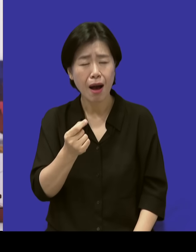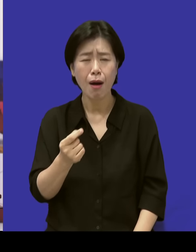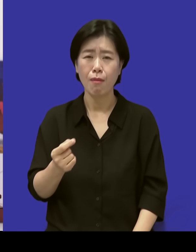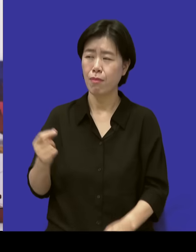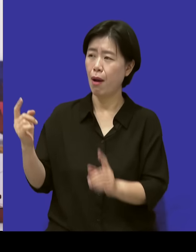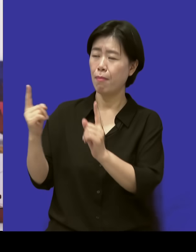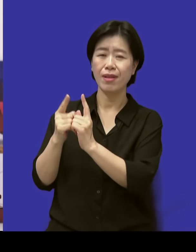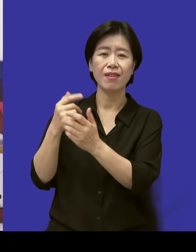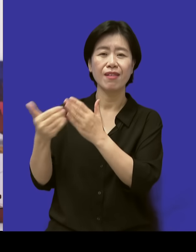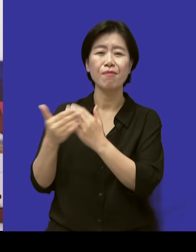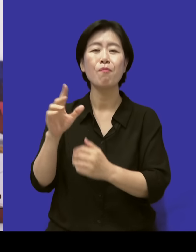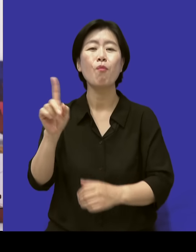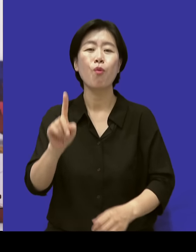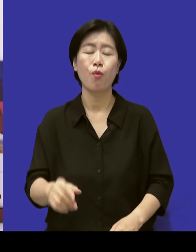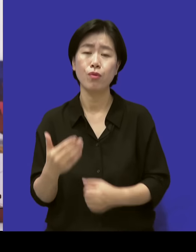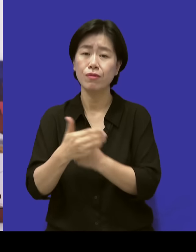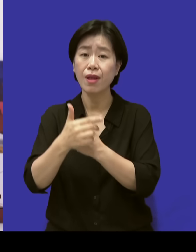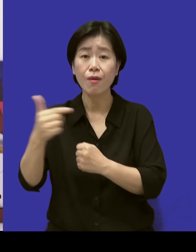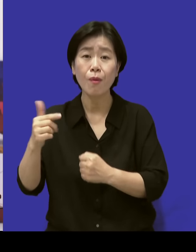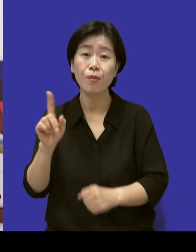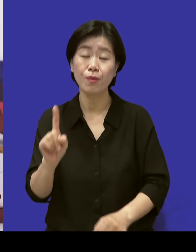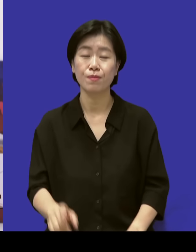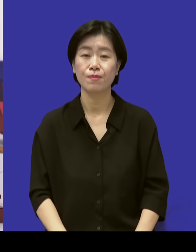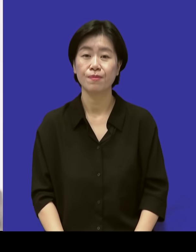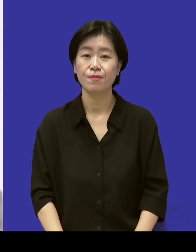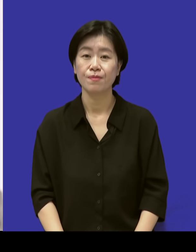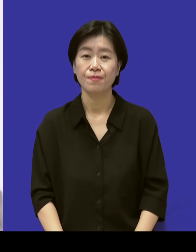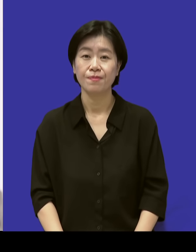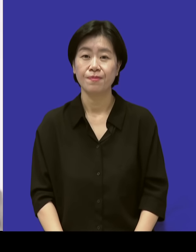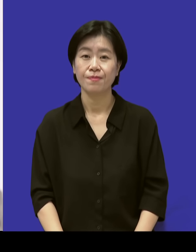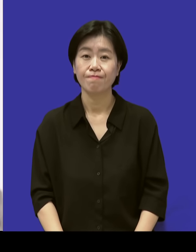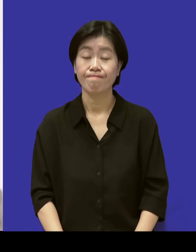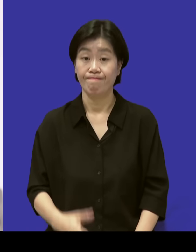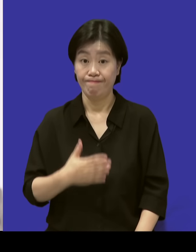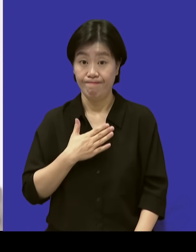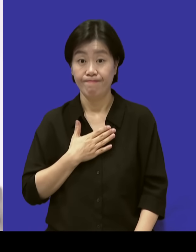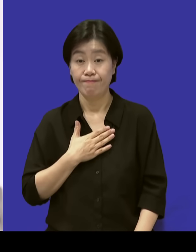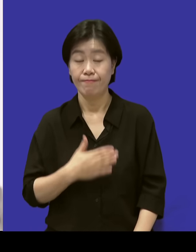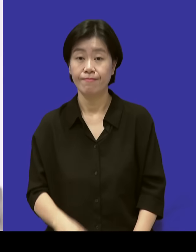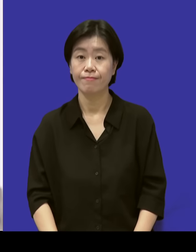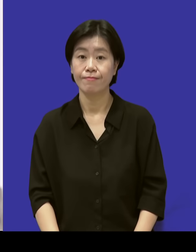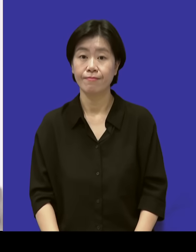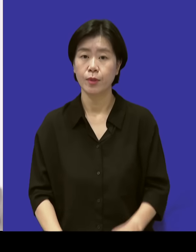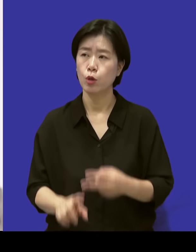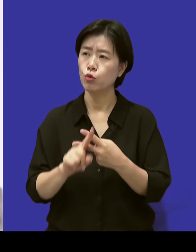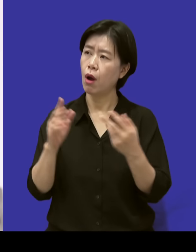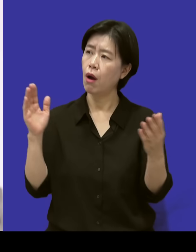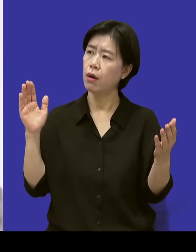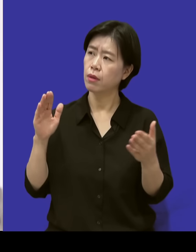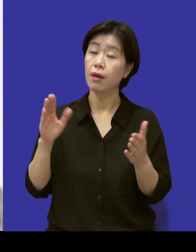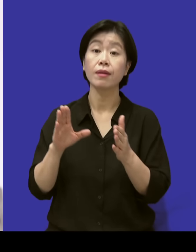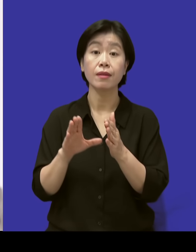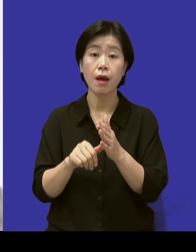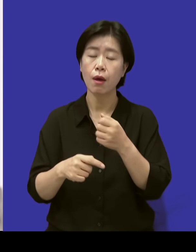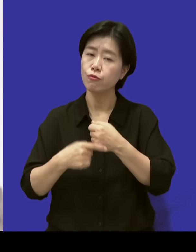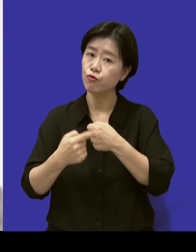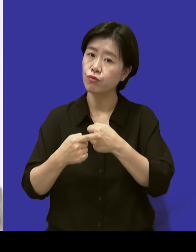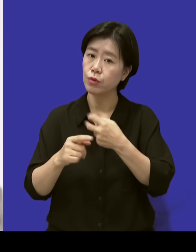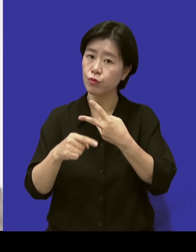만나셨길래 그렇게 은혜가 크셨나요? 네. 이게 되게 제가 사실은 중학교 때 중학교 1학년